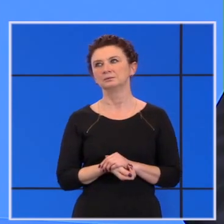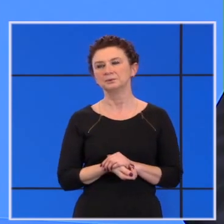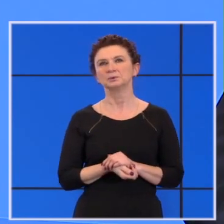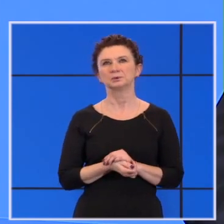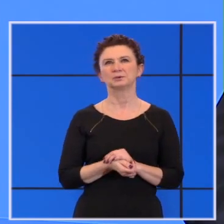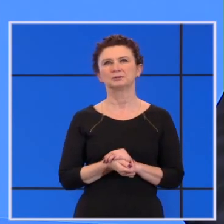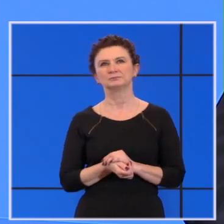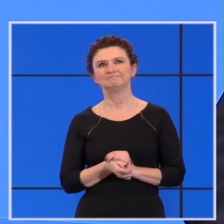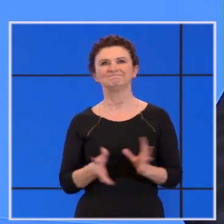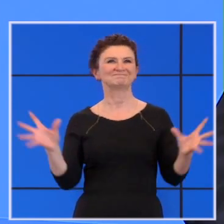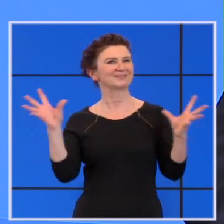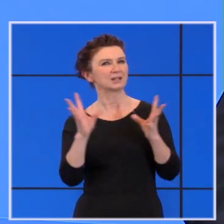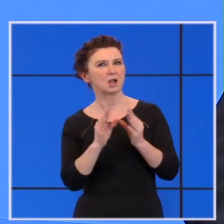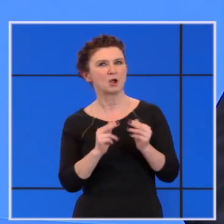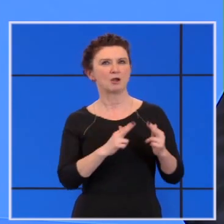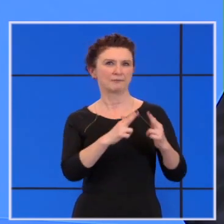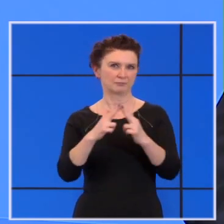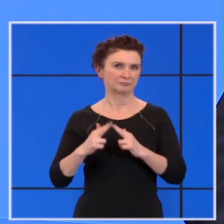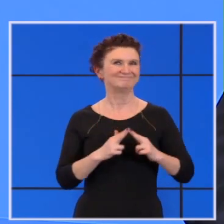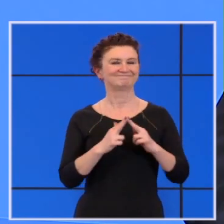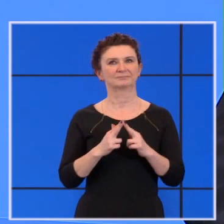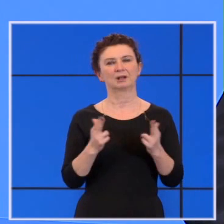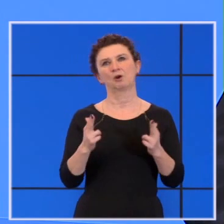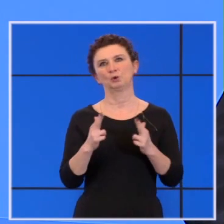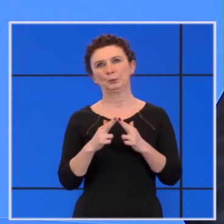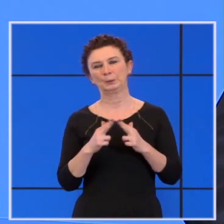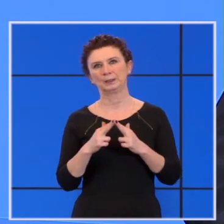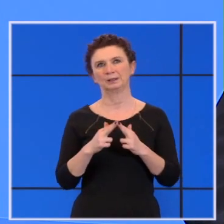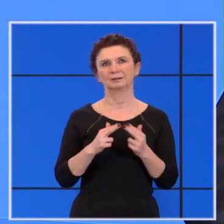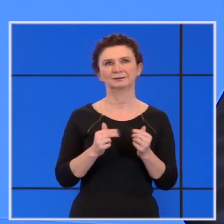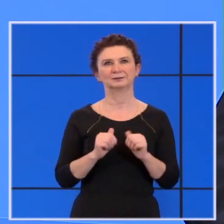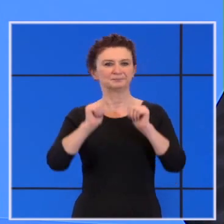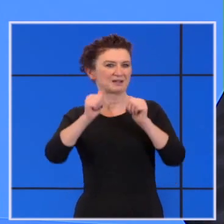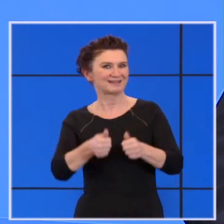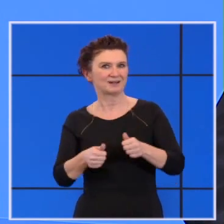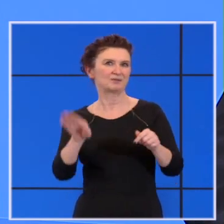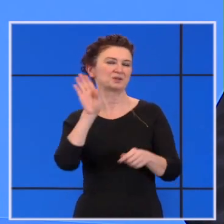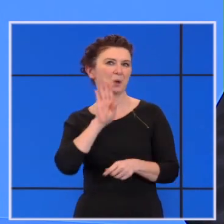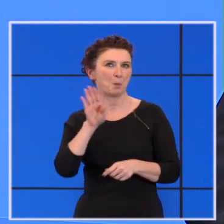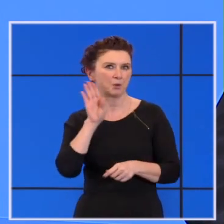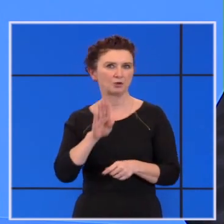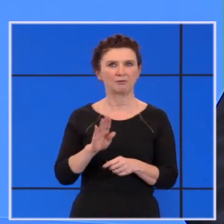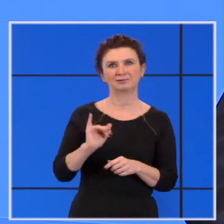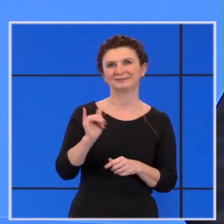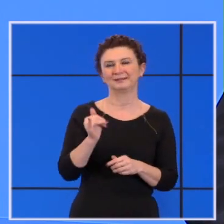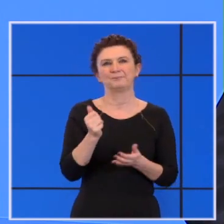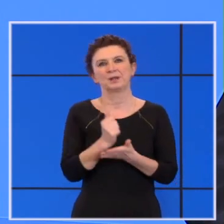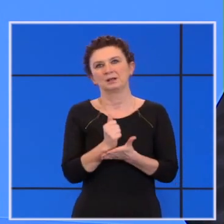wspólnego stanowiska co do bezpieczeństwa na świecie, ale również bardzo czytelnego stanowiska co